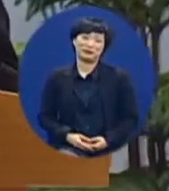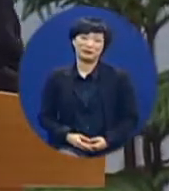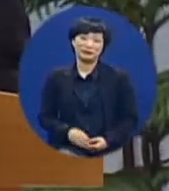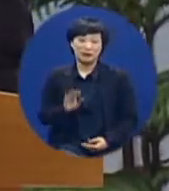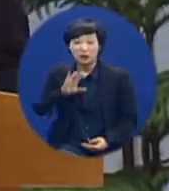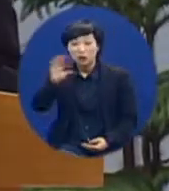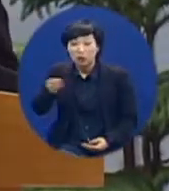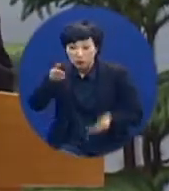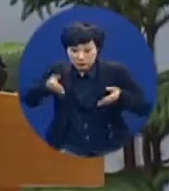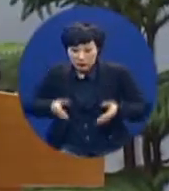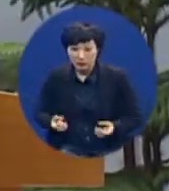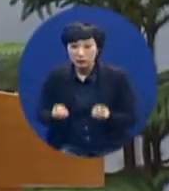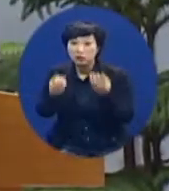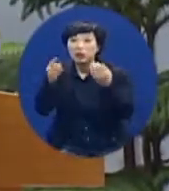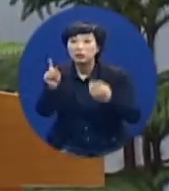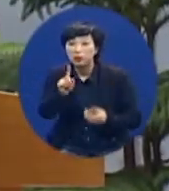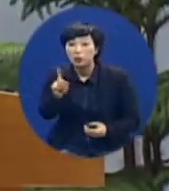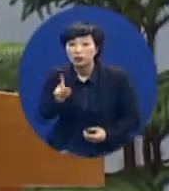성탄절은